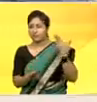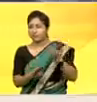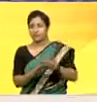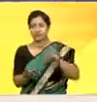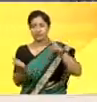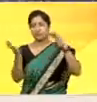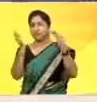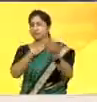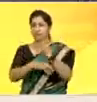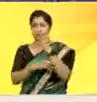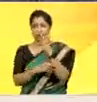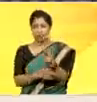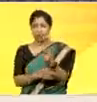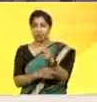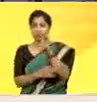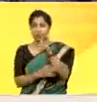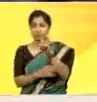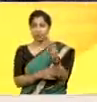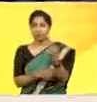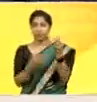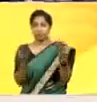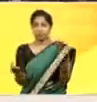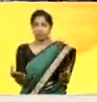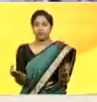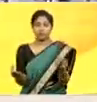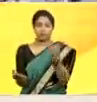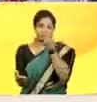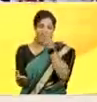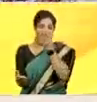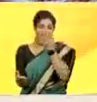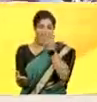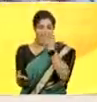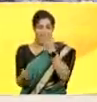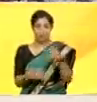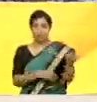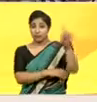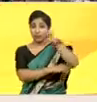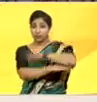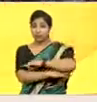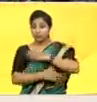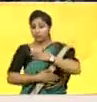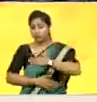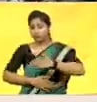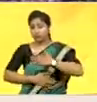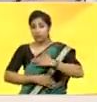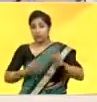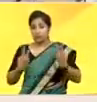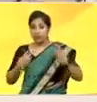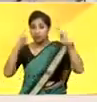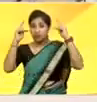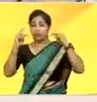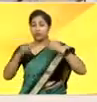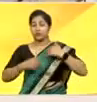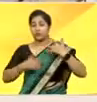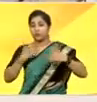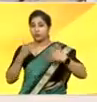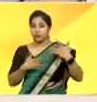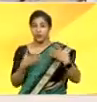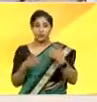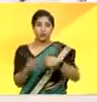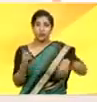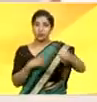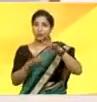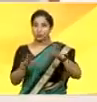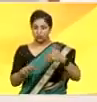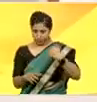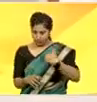ने 10वें योग दिवस को भरपूर उत्साह और उमंग के साथ मनाया है। मैं